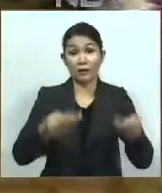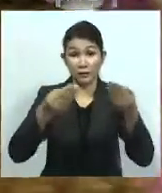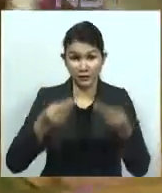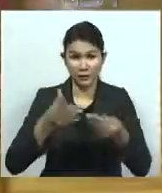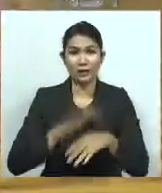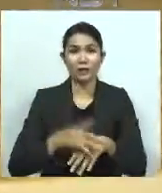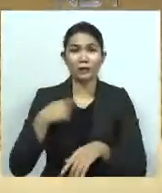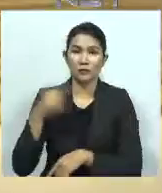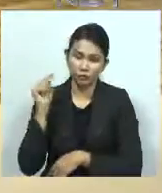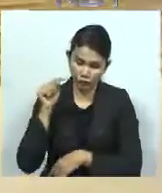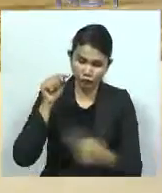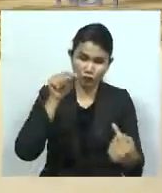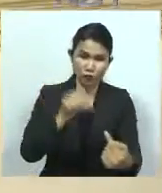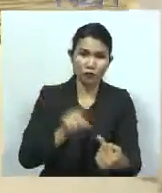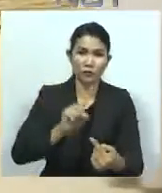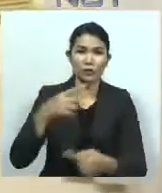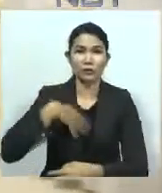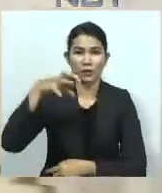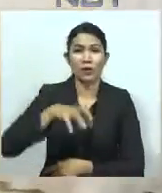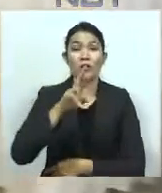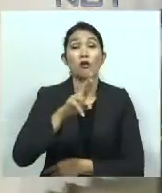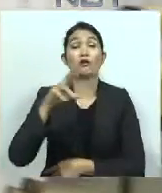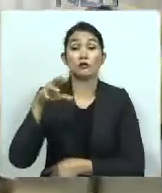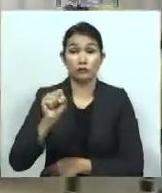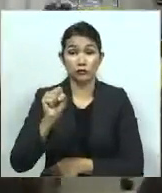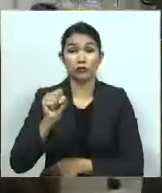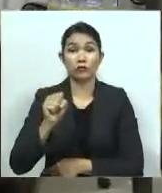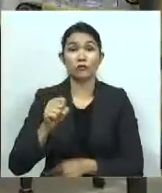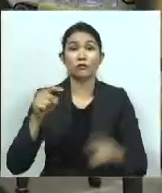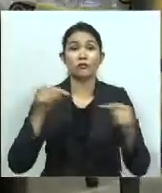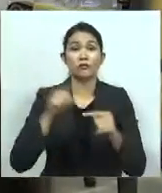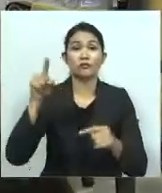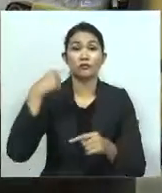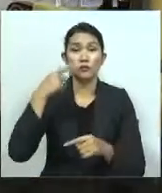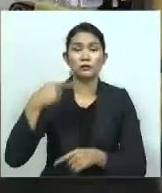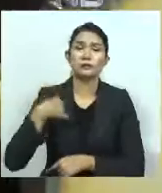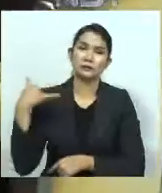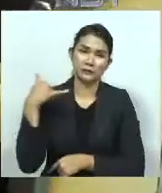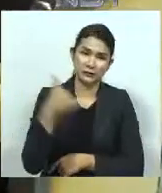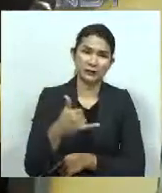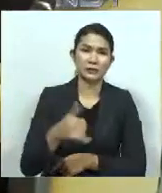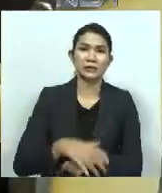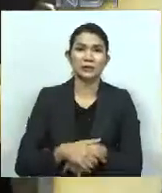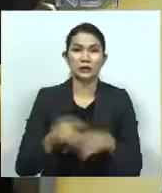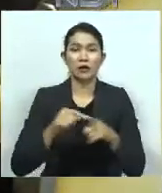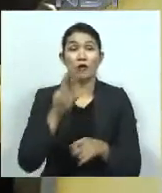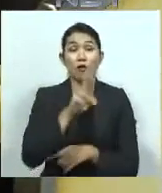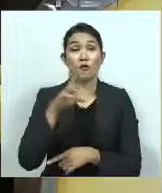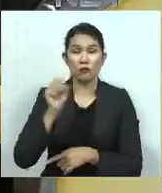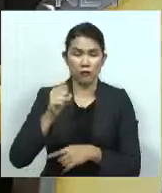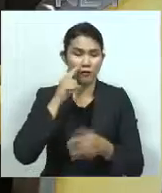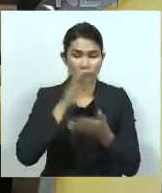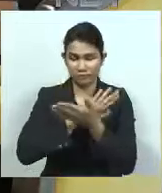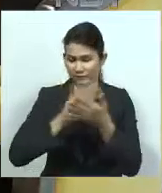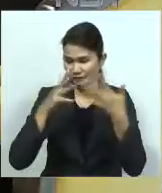แล้วก็เดินทางต่อไปที่อาคารรัฐสภาเกียรติกายนางสาวจิตพัฒน์ก็เดินทางมารายงานตัวนะคะที่รัฐสภาเป็น